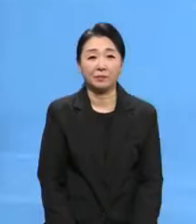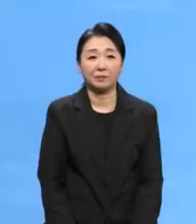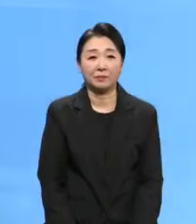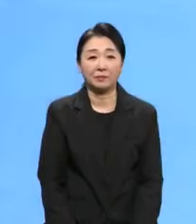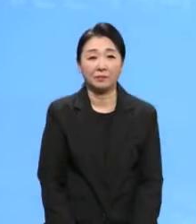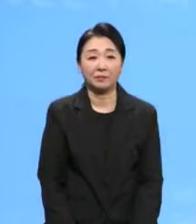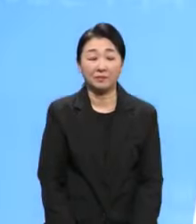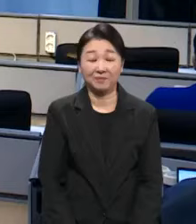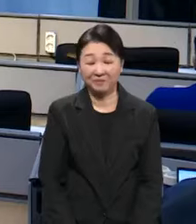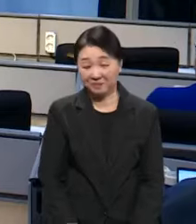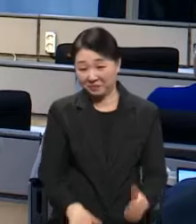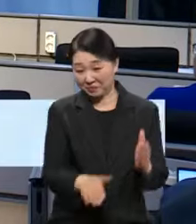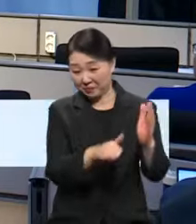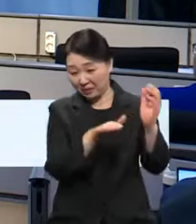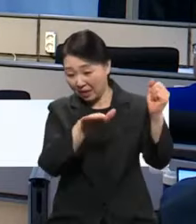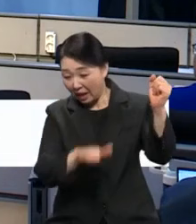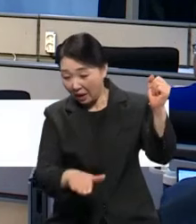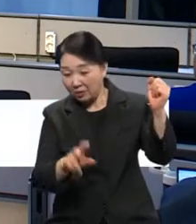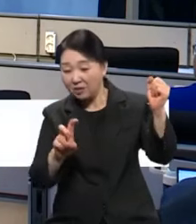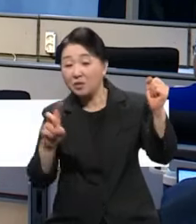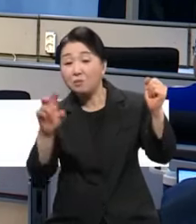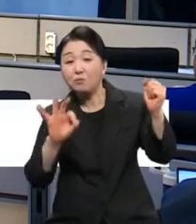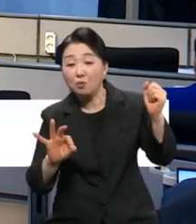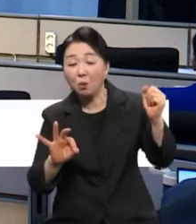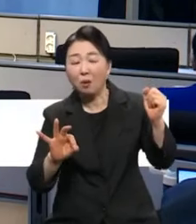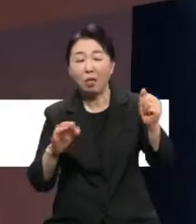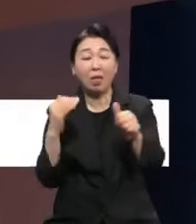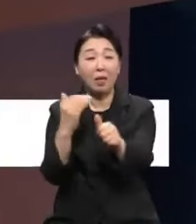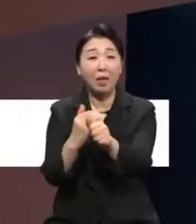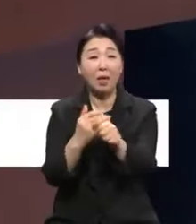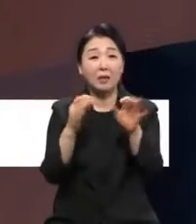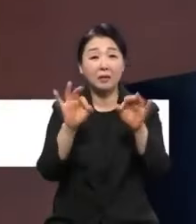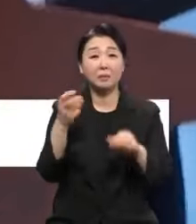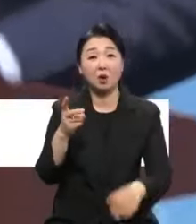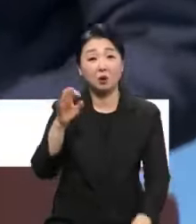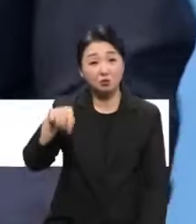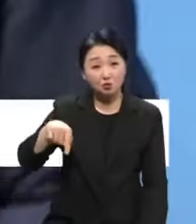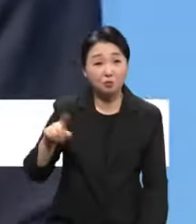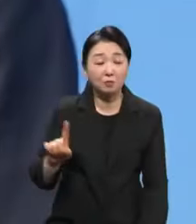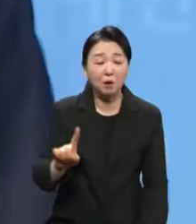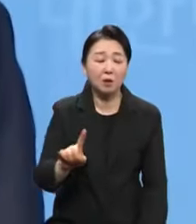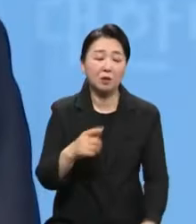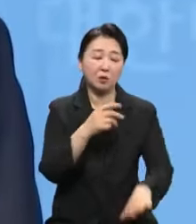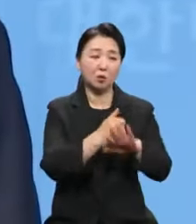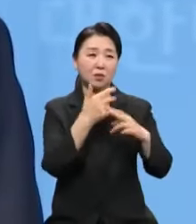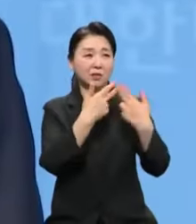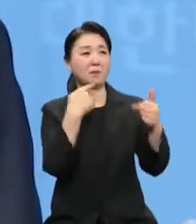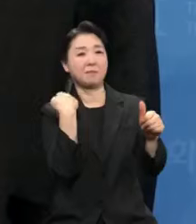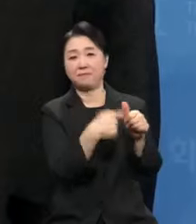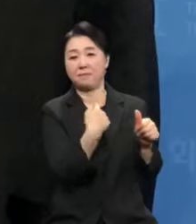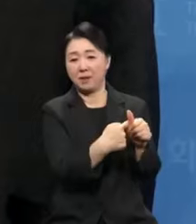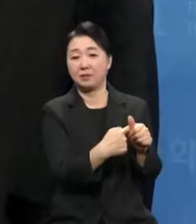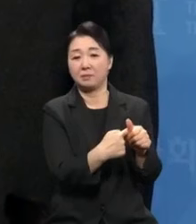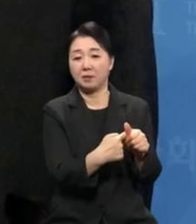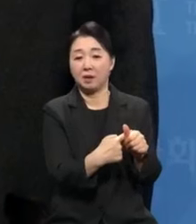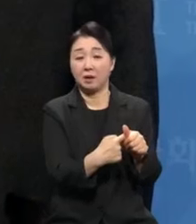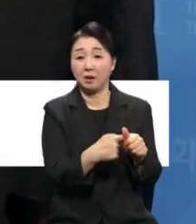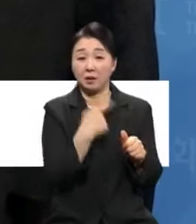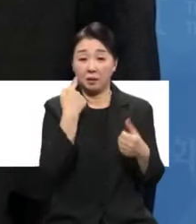하위 20% 대상으로 통보받은 김영주 국회 부의장은 이재명 대표를 강하게 비판했습니다.